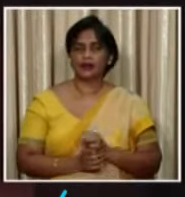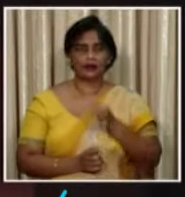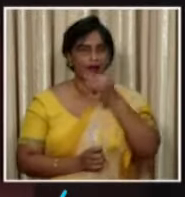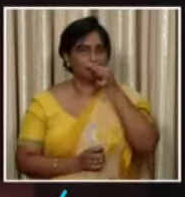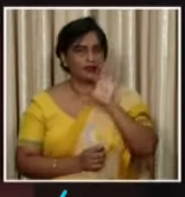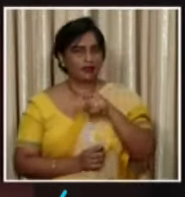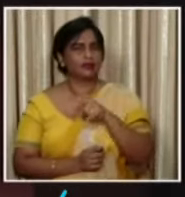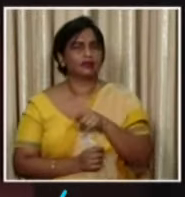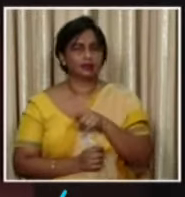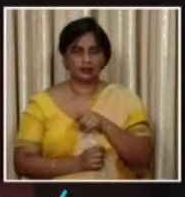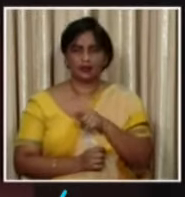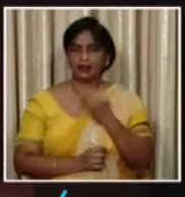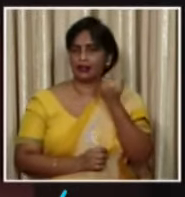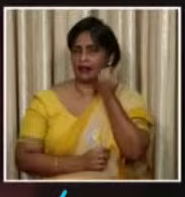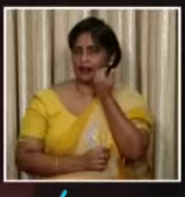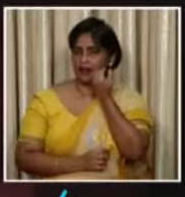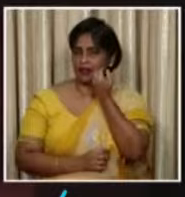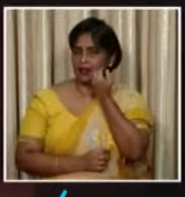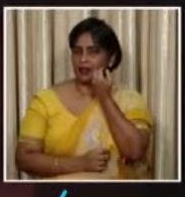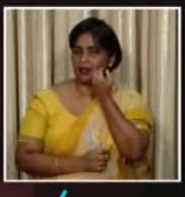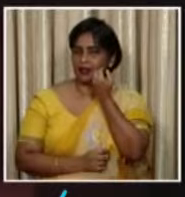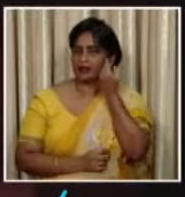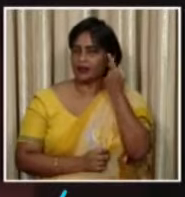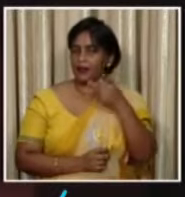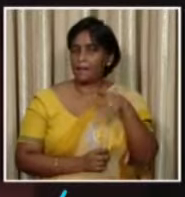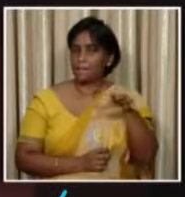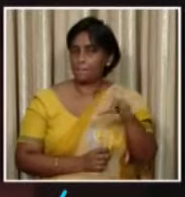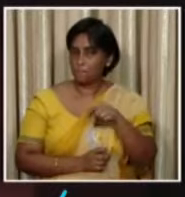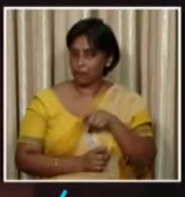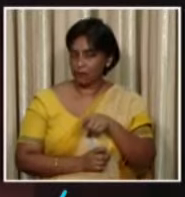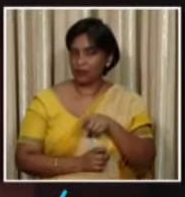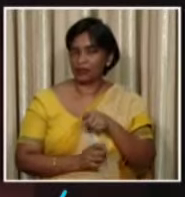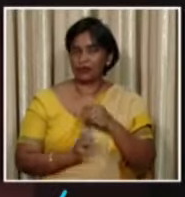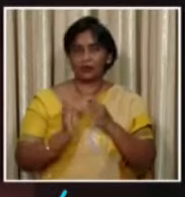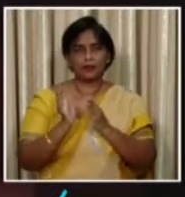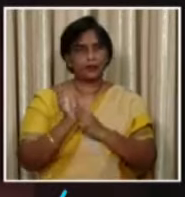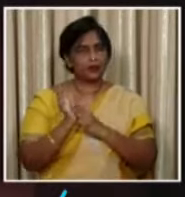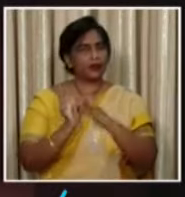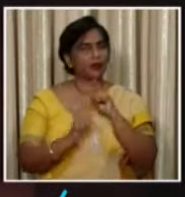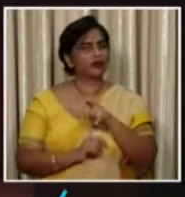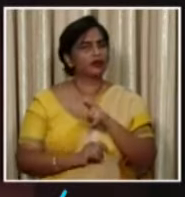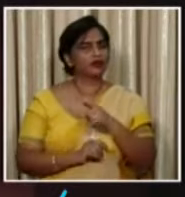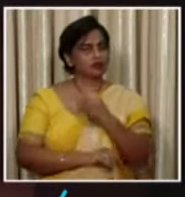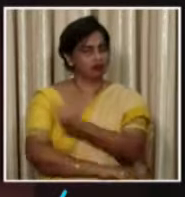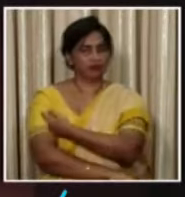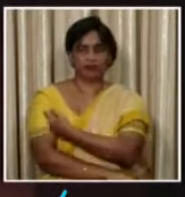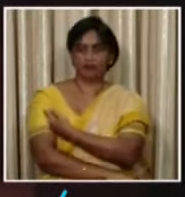බැක්ටීරියා මගින් ඇතිවන ආසාදනවලට භාවිතා කරන ලබන මෙරපනම් කියන එන්නත